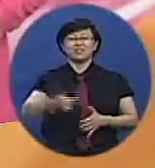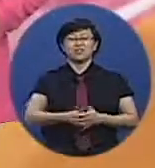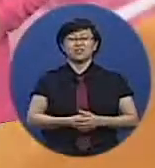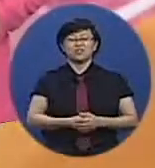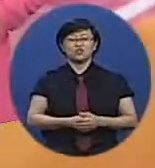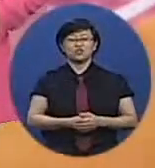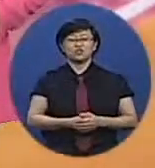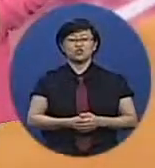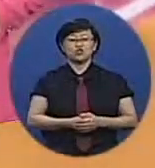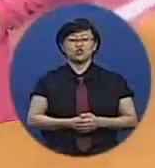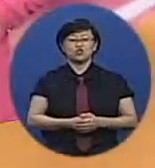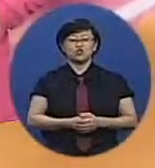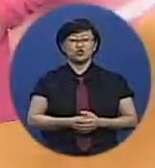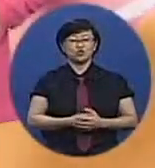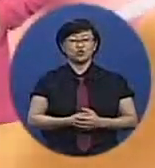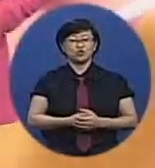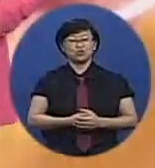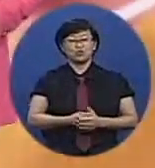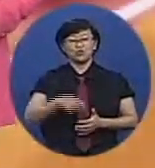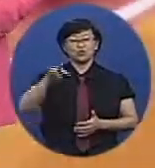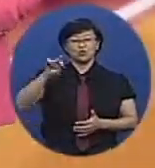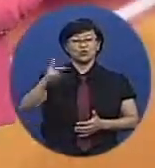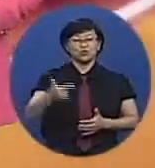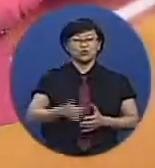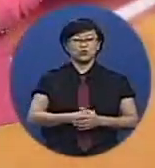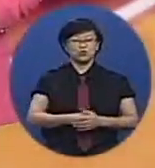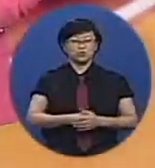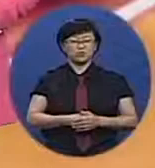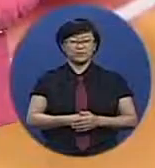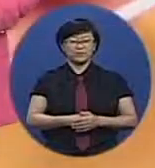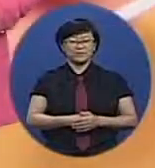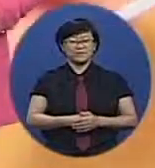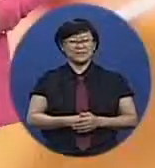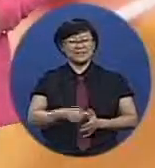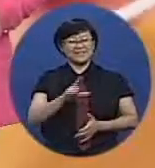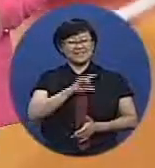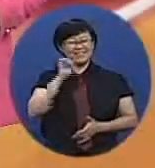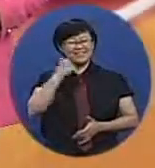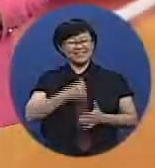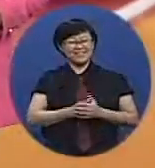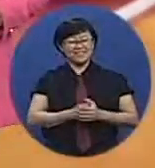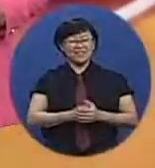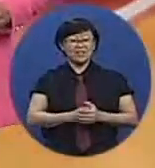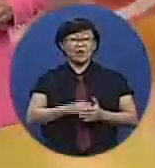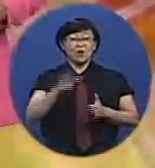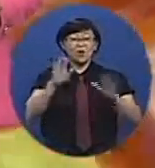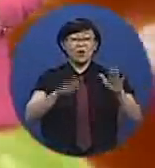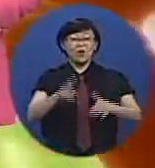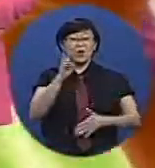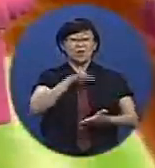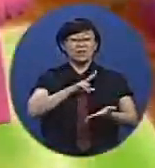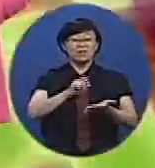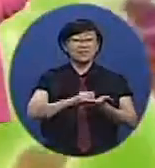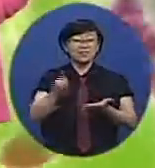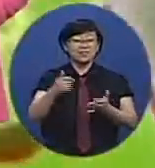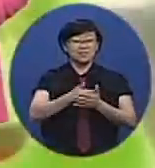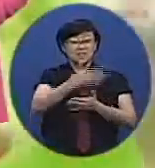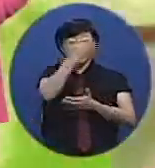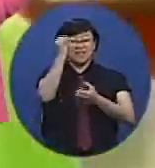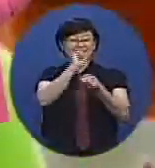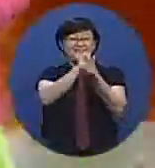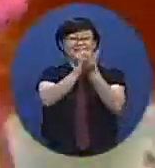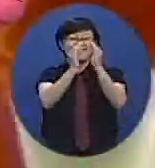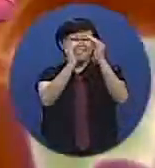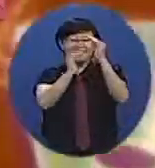행심? 순이요, 순. 아, 김행순. 씨. 네. 아이고. 오늘 어떤 노래 불러주시겠어요? 할미꽃